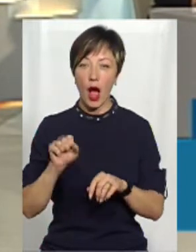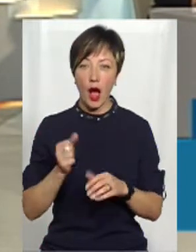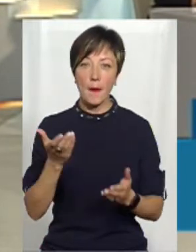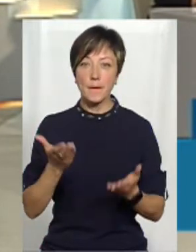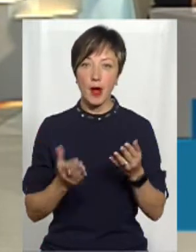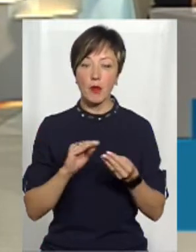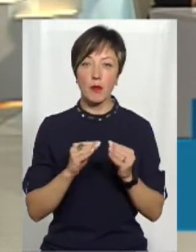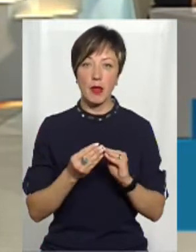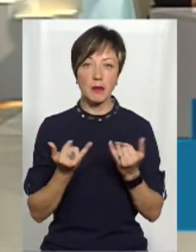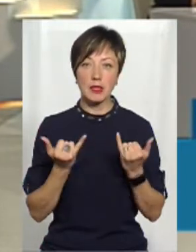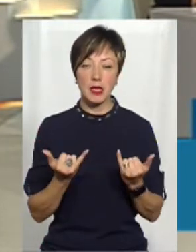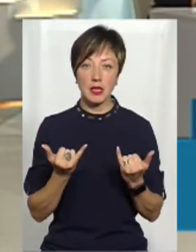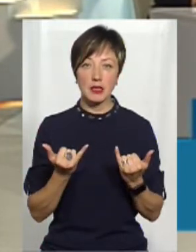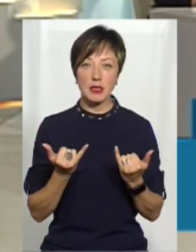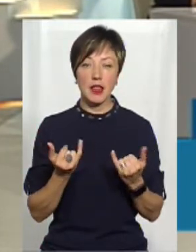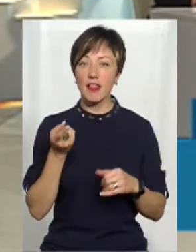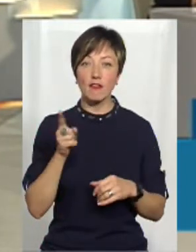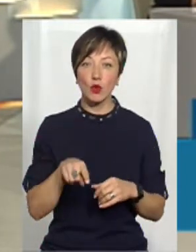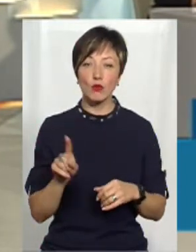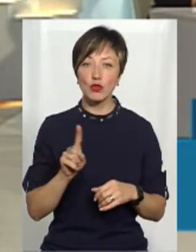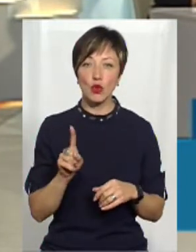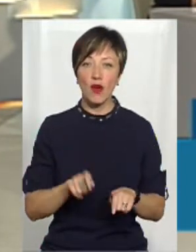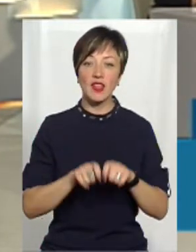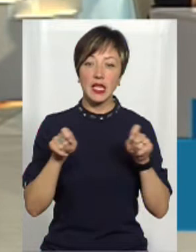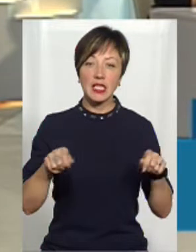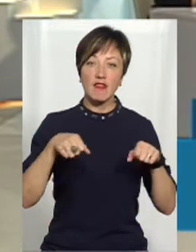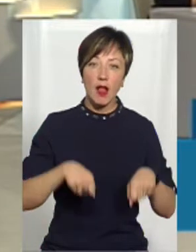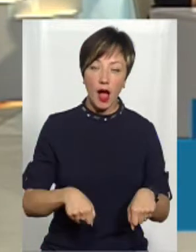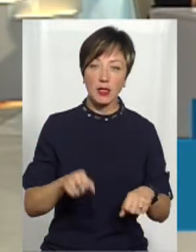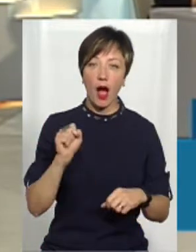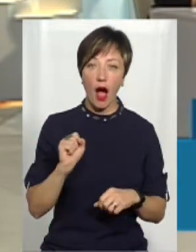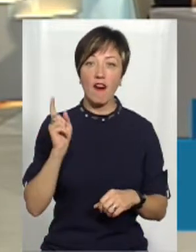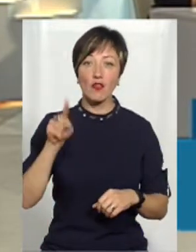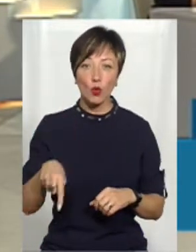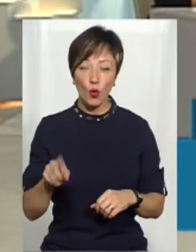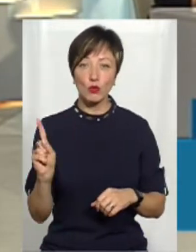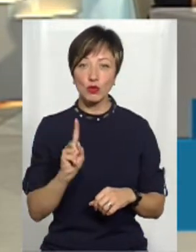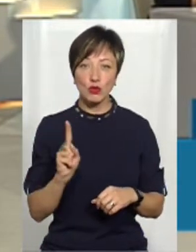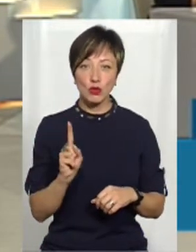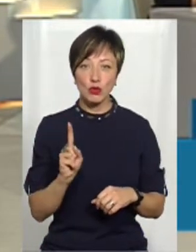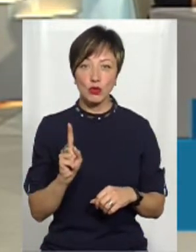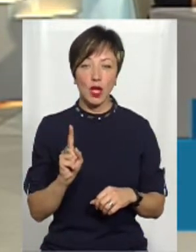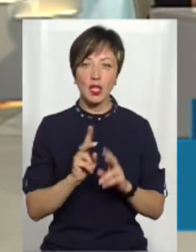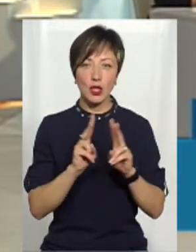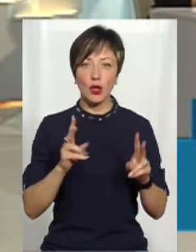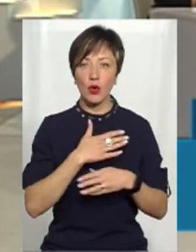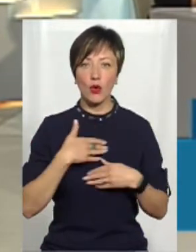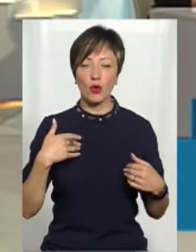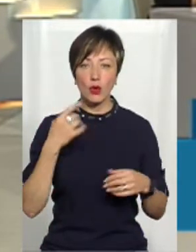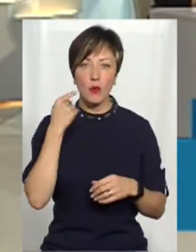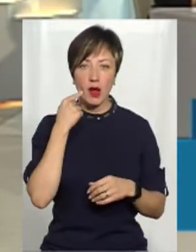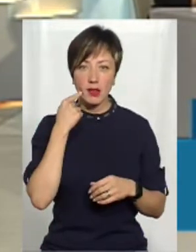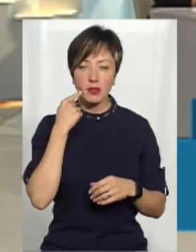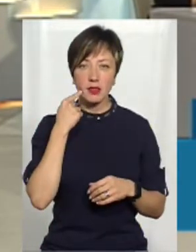мабуть, проблема зараз не в тому, що відкритися влади, а в тому, що ну, не хочу нікого разу, де мовче